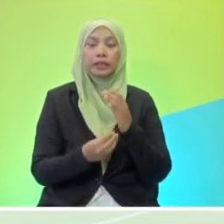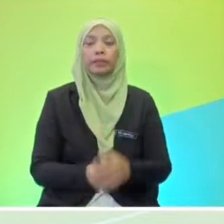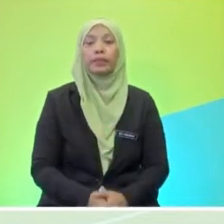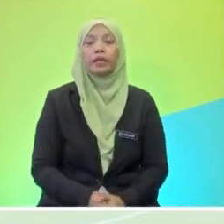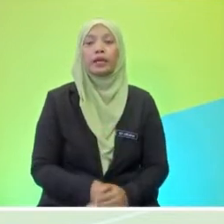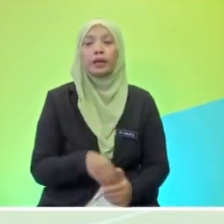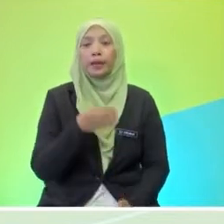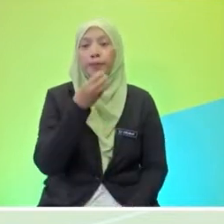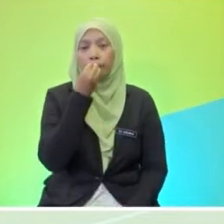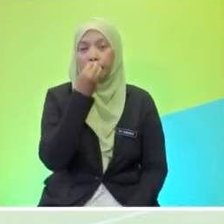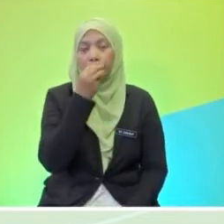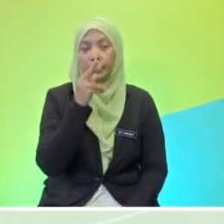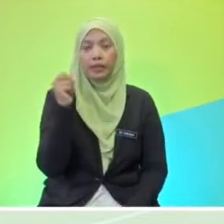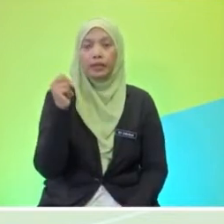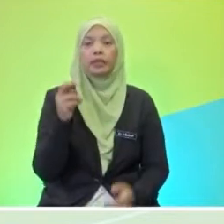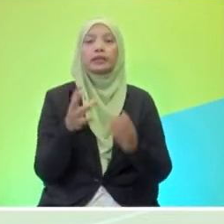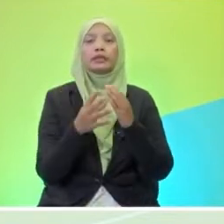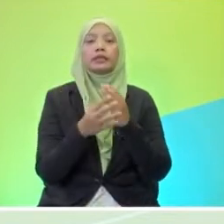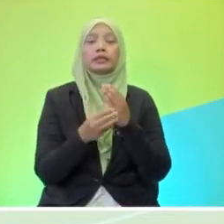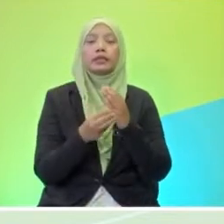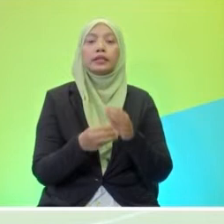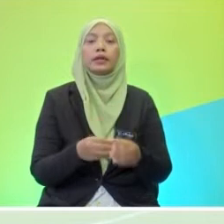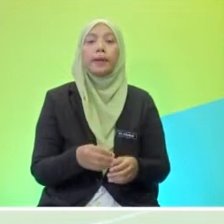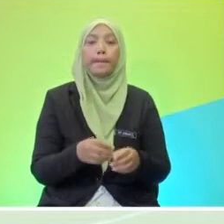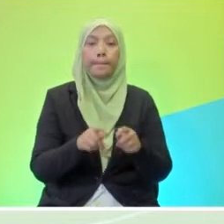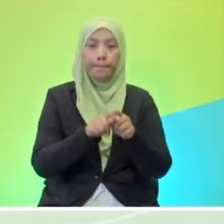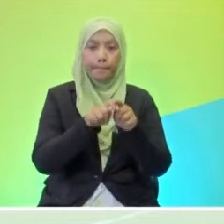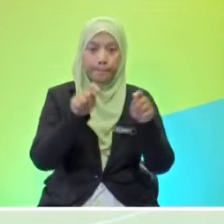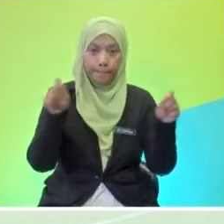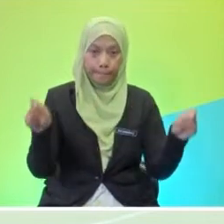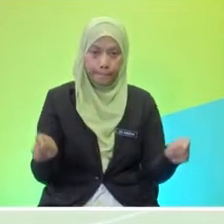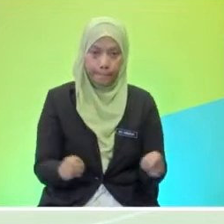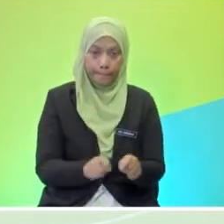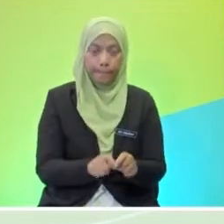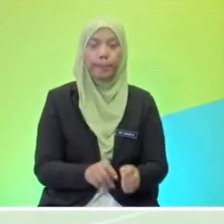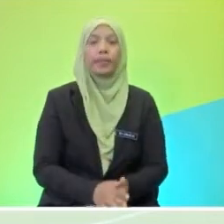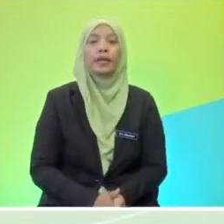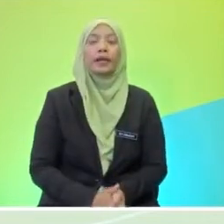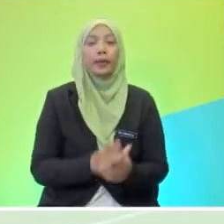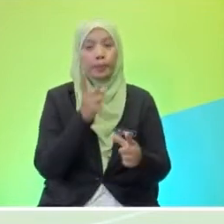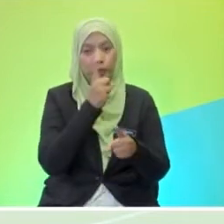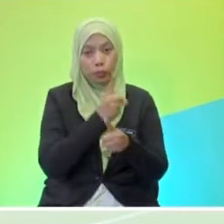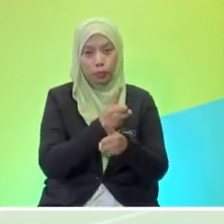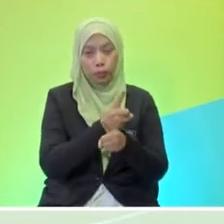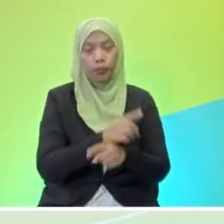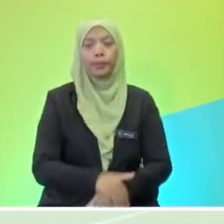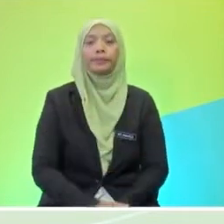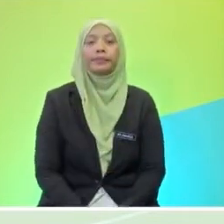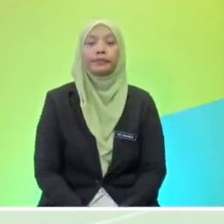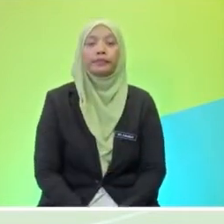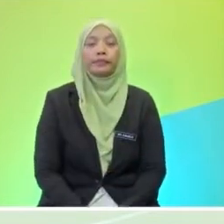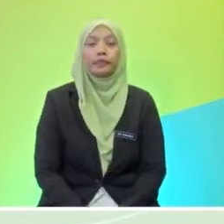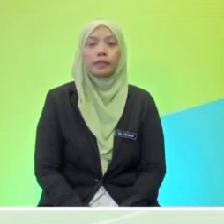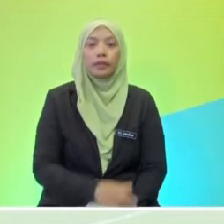sisa makanan sisa tanaman tuh organik jadi betul aja jawabannya bukan